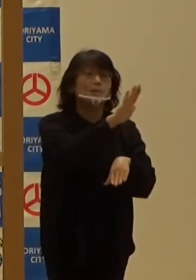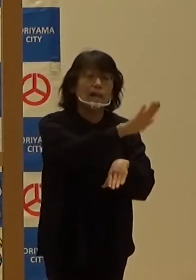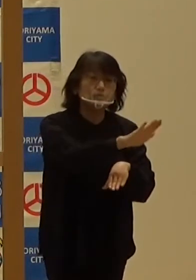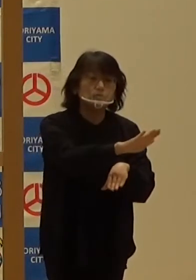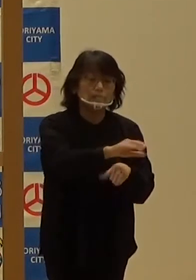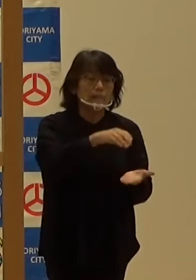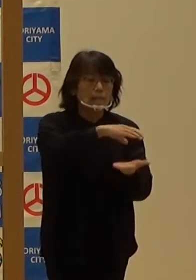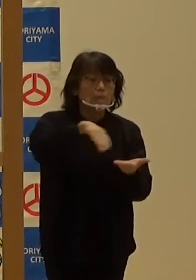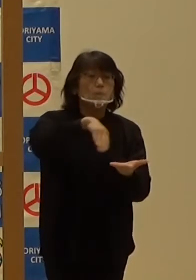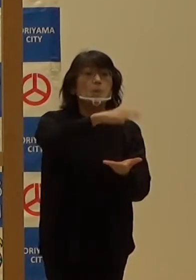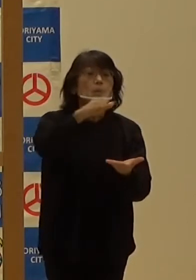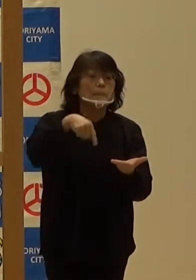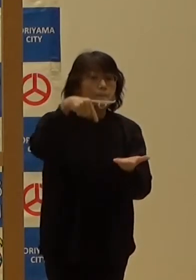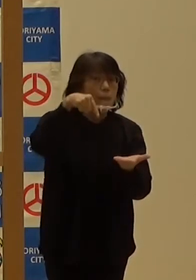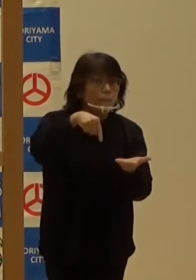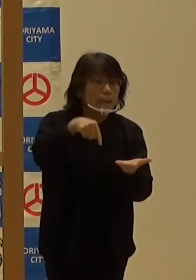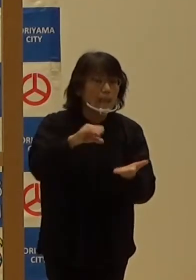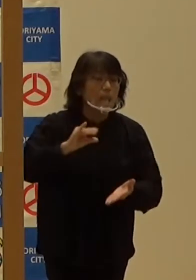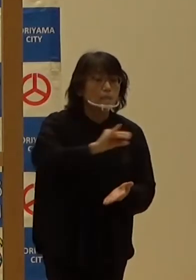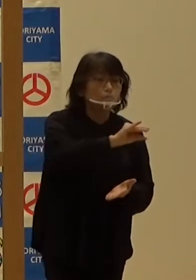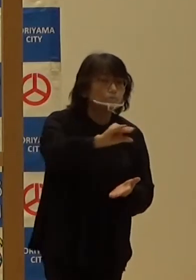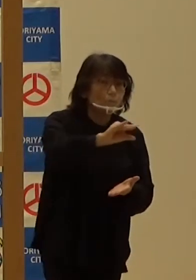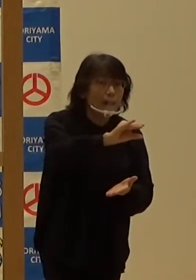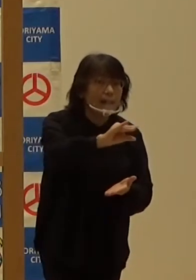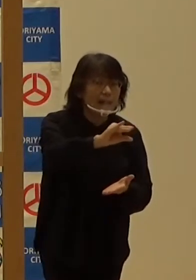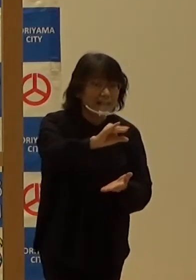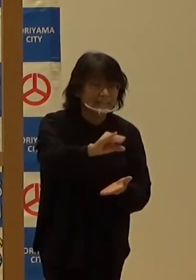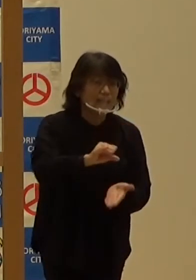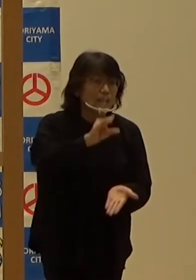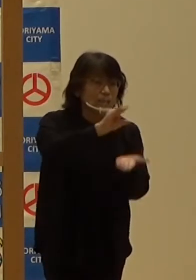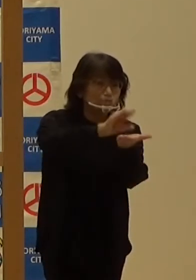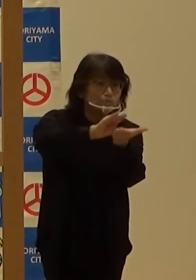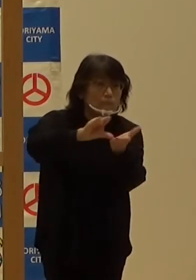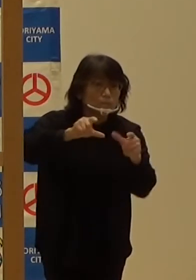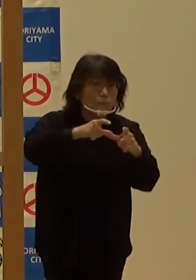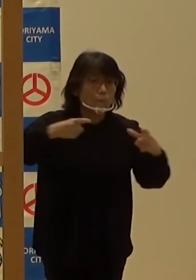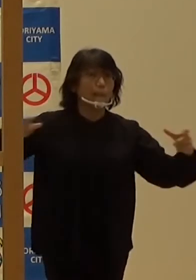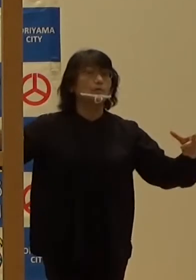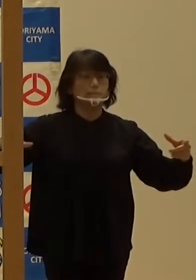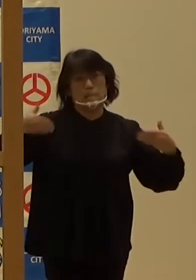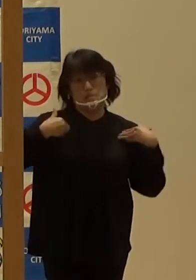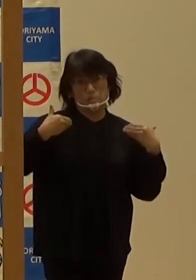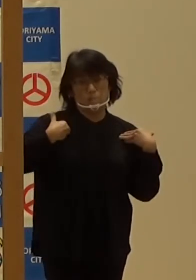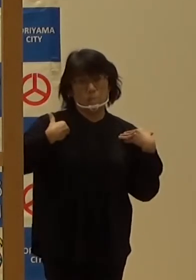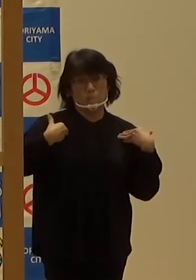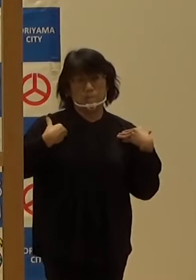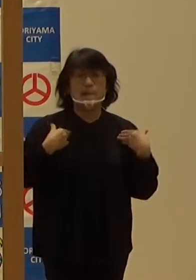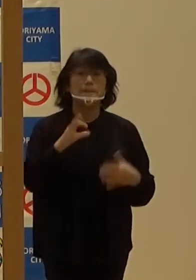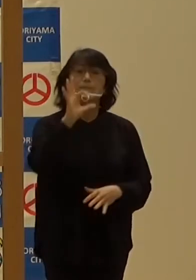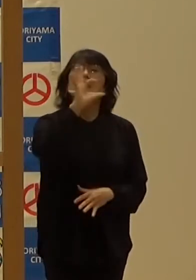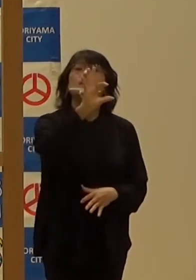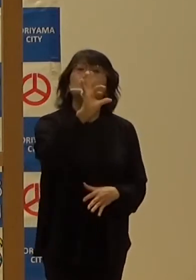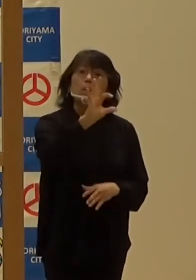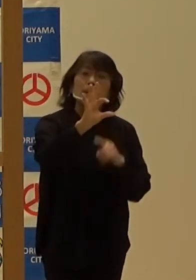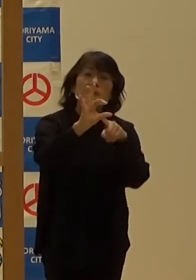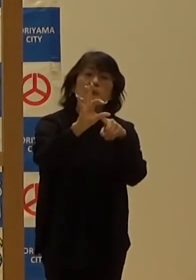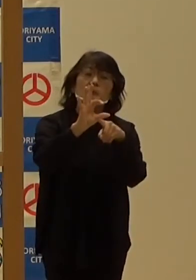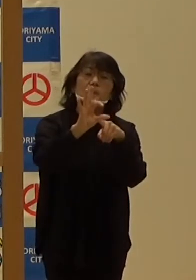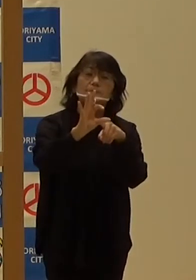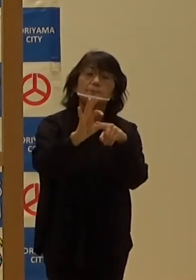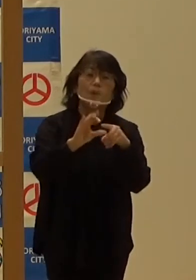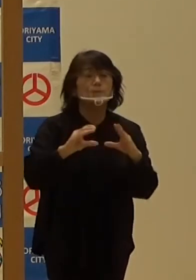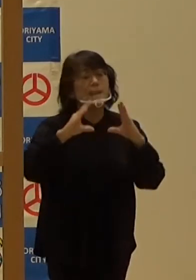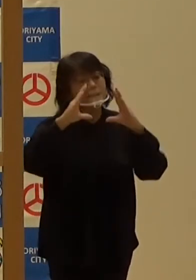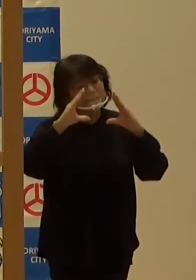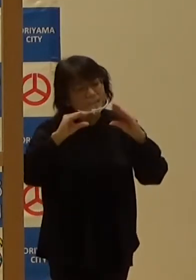おられるということも踏まえまして、駐車場の拡大とかですね、あとトイレのこう優しいトイ